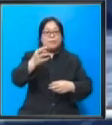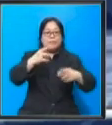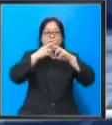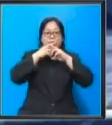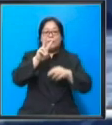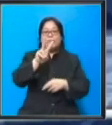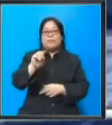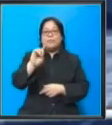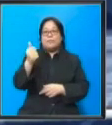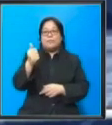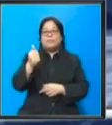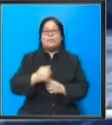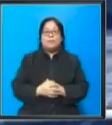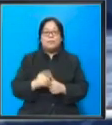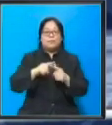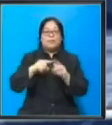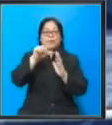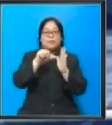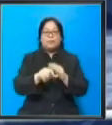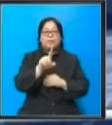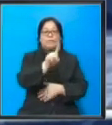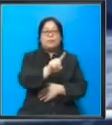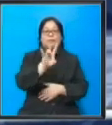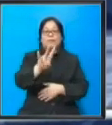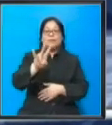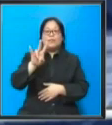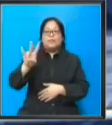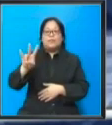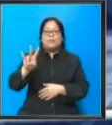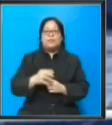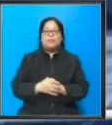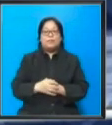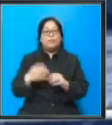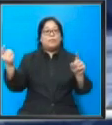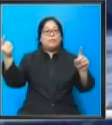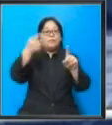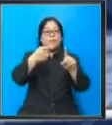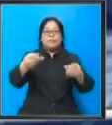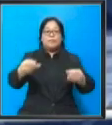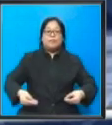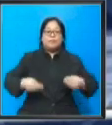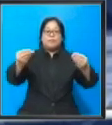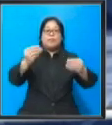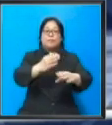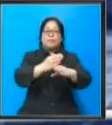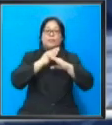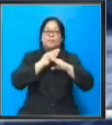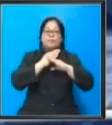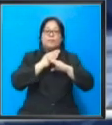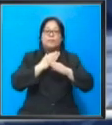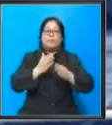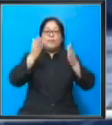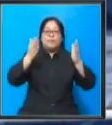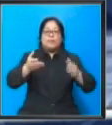2010 ataupun atau 177 yang ngebet tujuan untuk memberikan perlindungan kepada